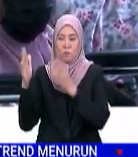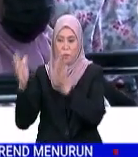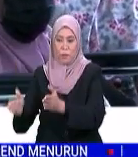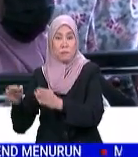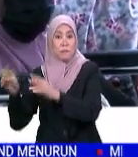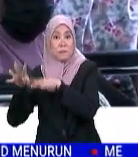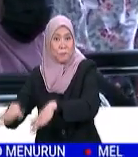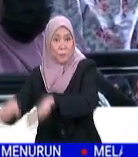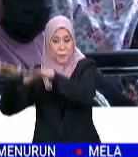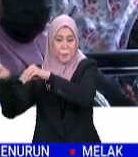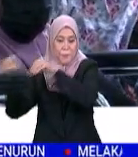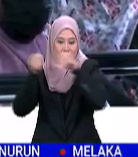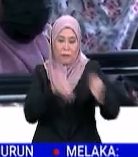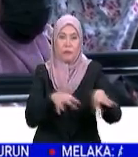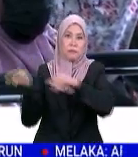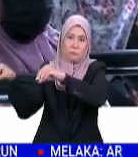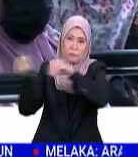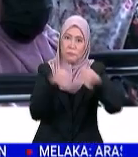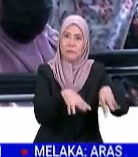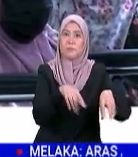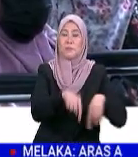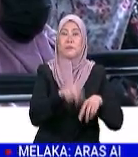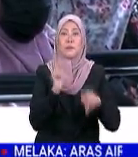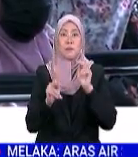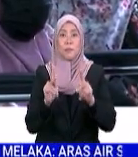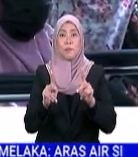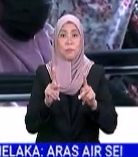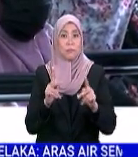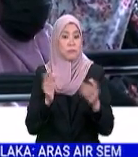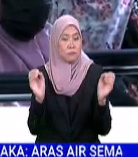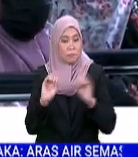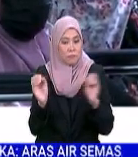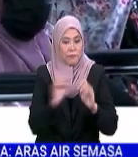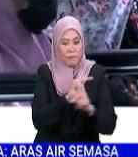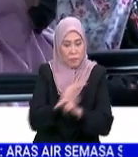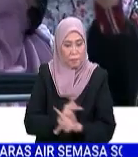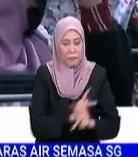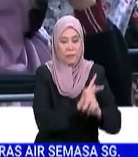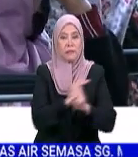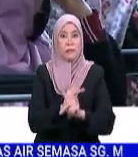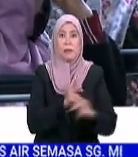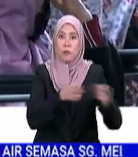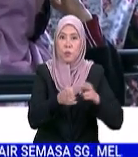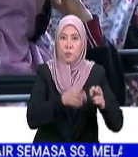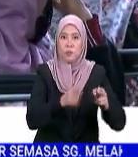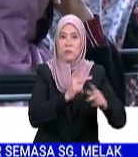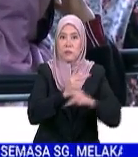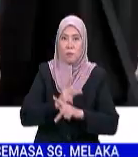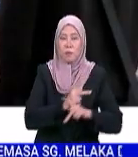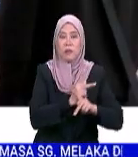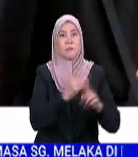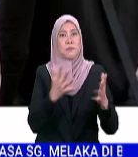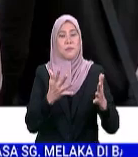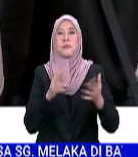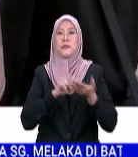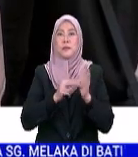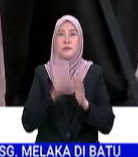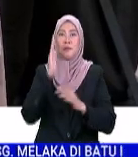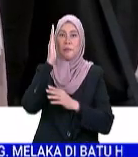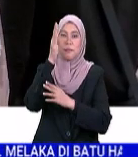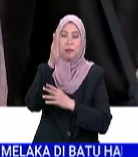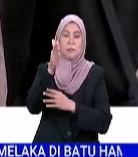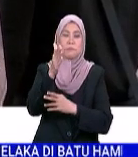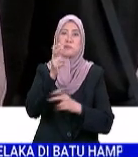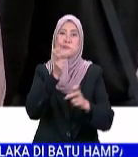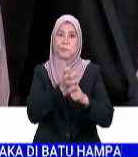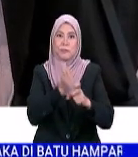Jadi dalam situasi emosi ini kalau kata tidak dijaga dan tidak diuruskan, dia akan lagi lebih kesannya kepada jangka masa